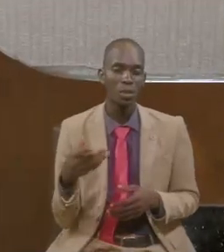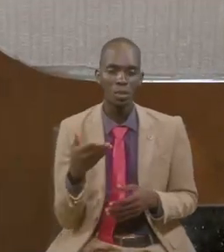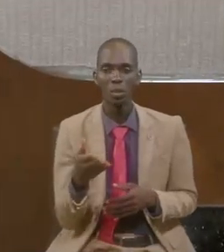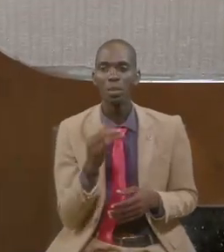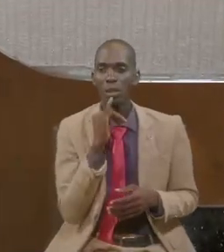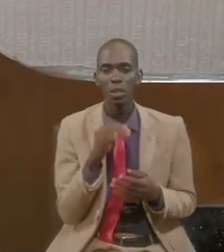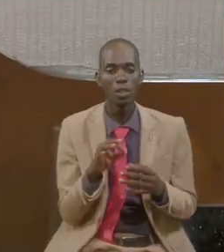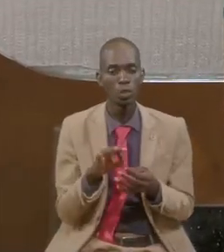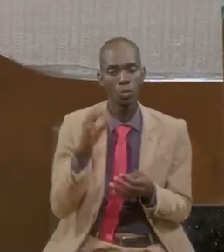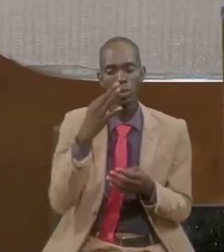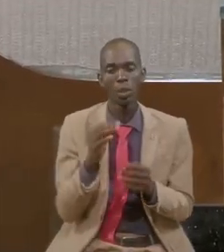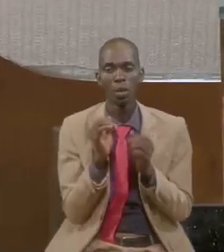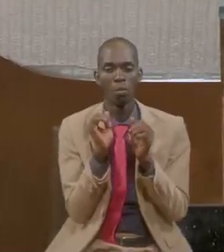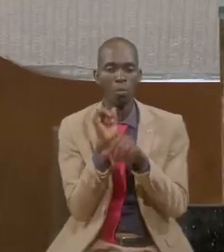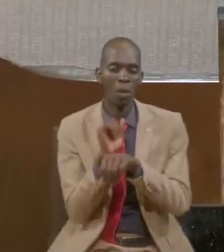de servitude